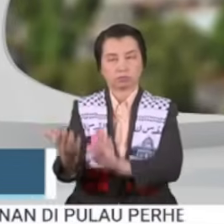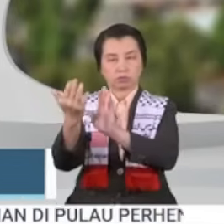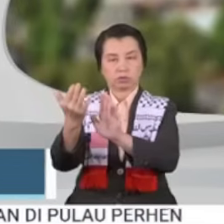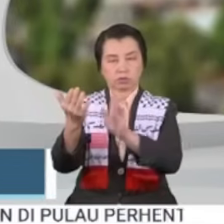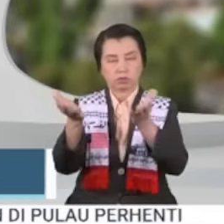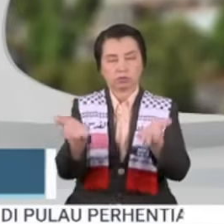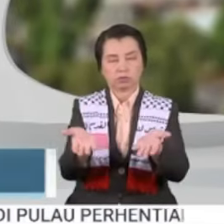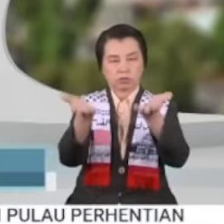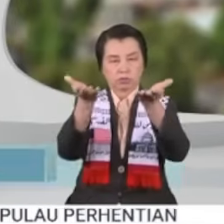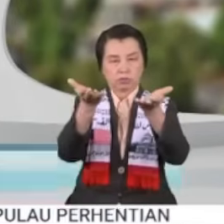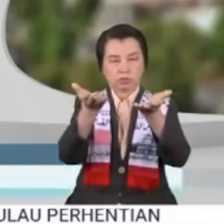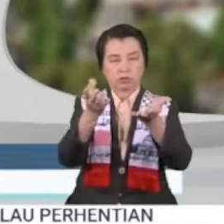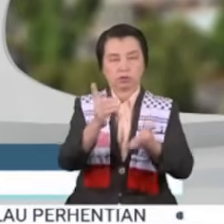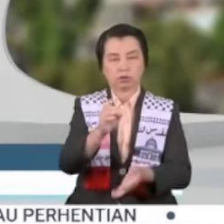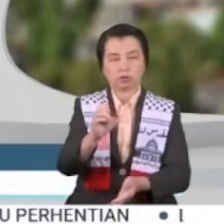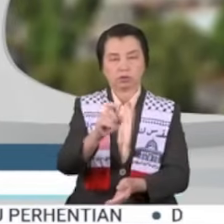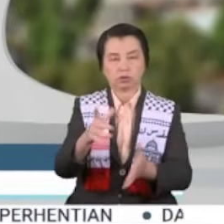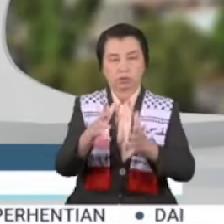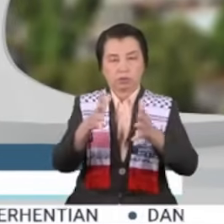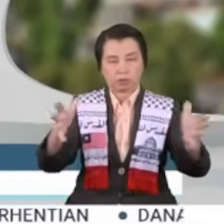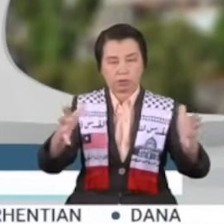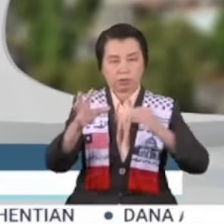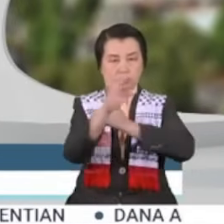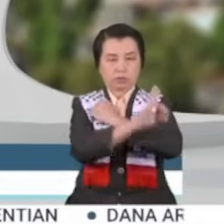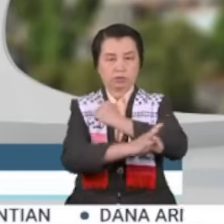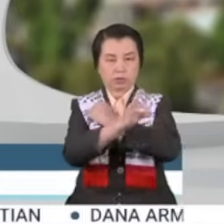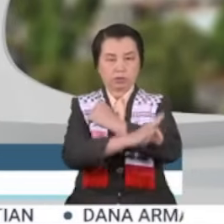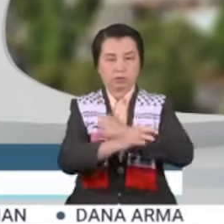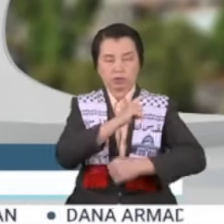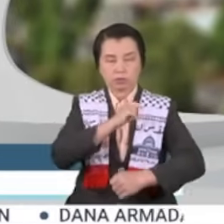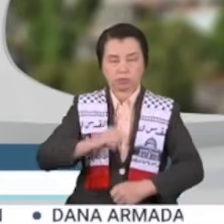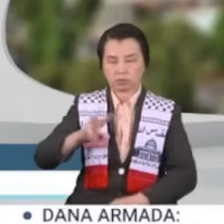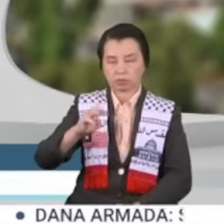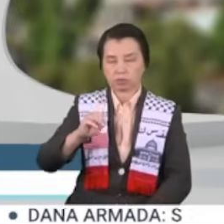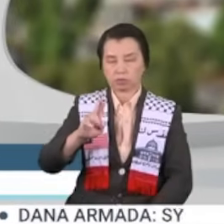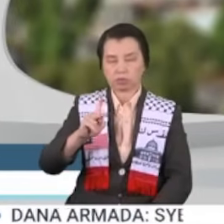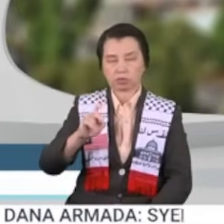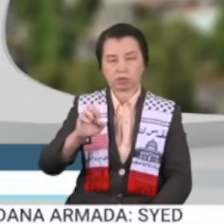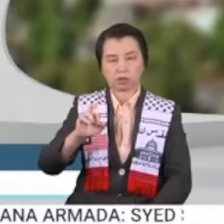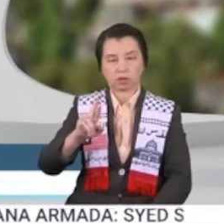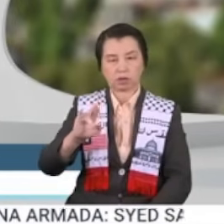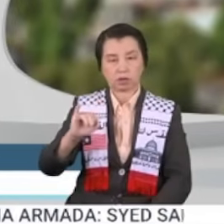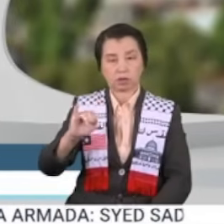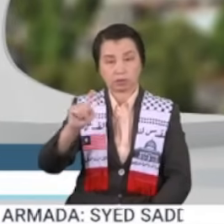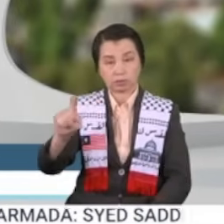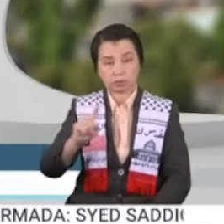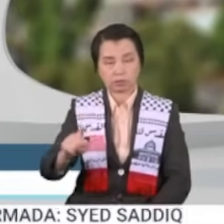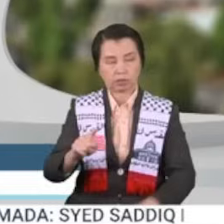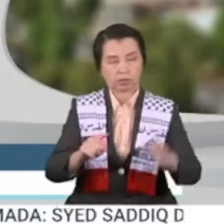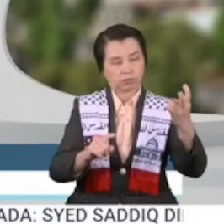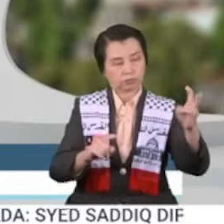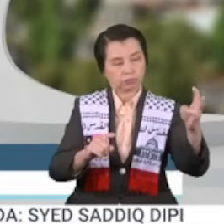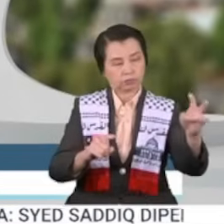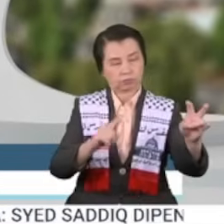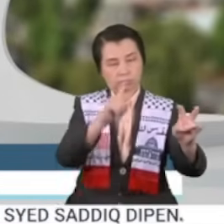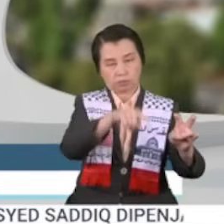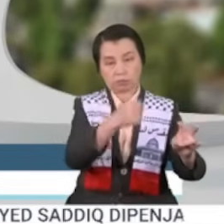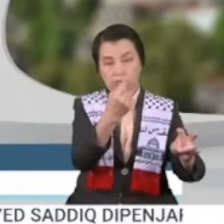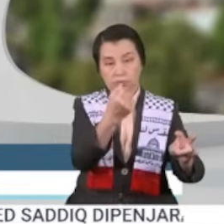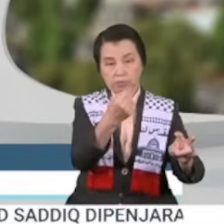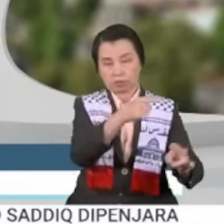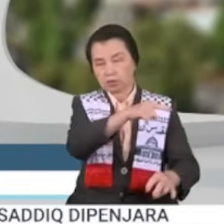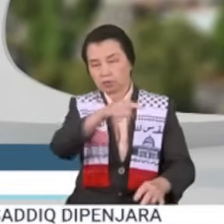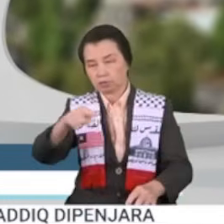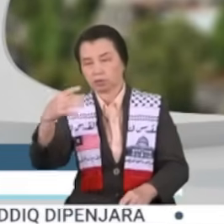menjunjung duli yang di-pertuan besar Negeri Sembilan tuanku muris Ibni almarhum tuanku Munawir pada 17 November hingga